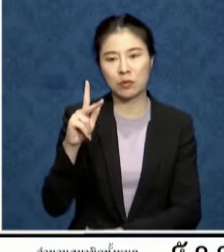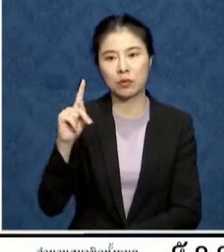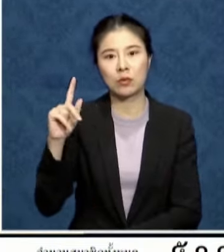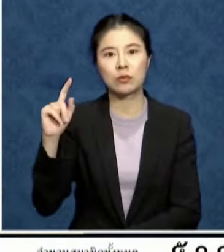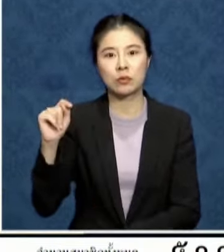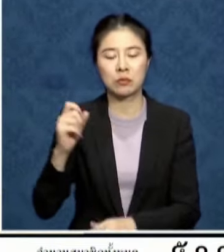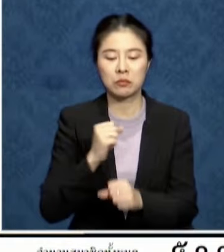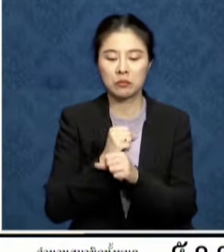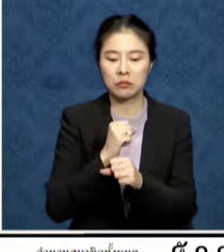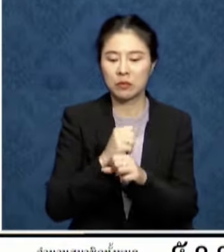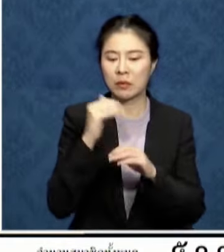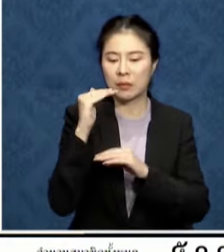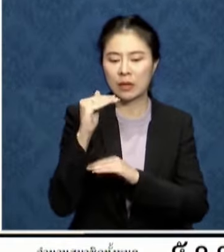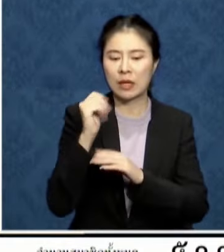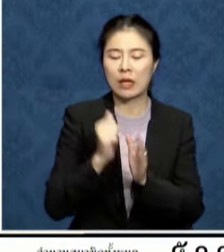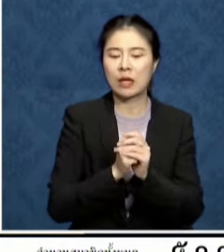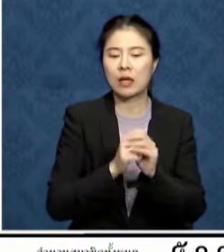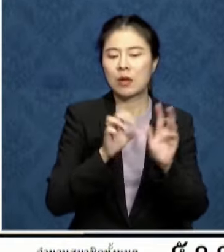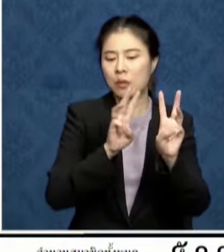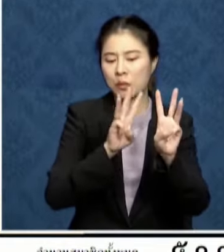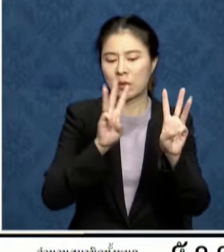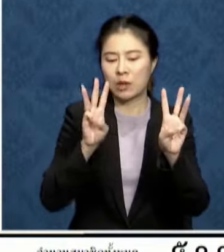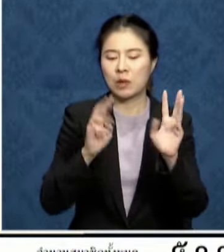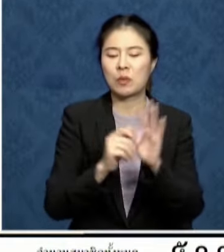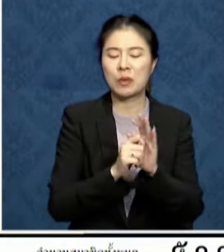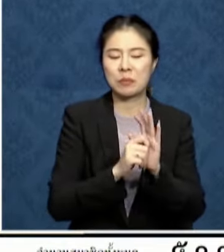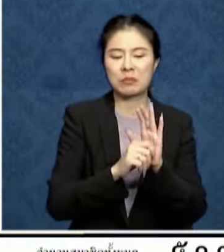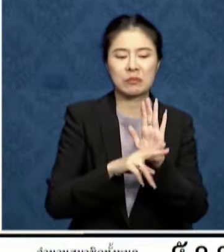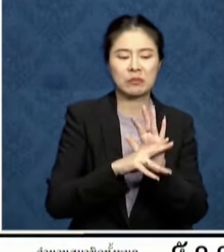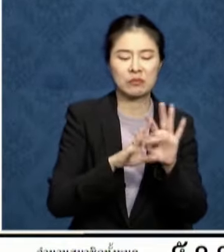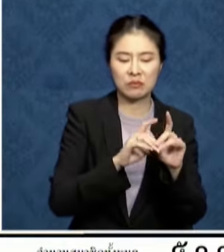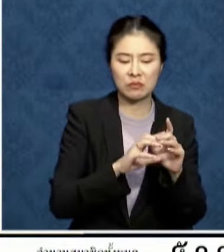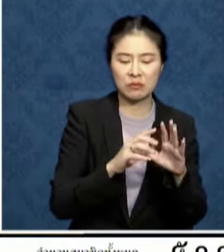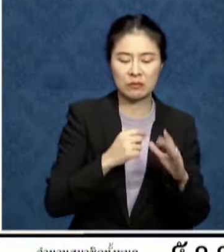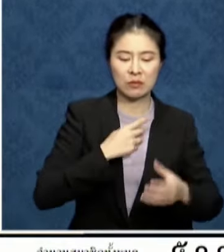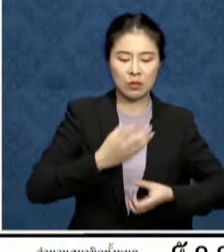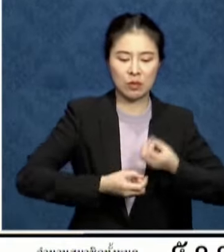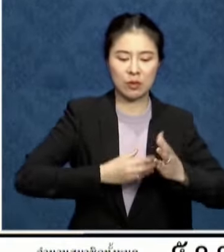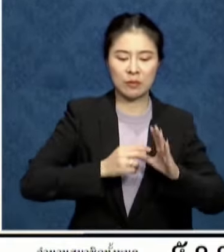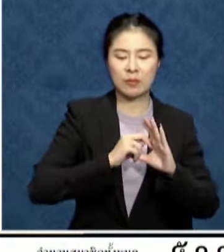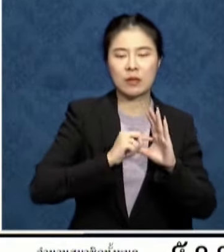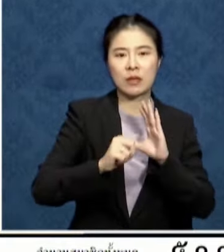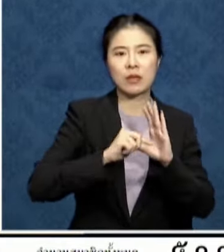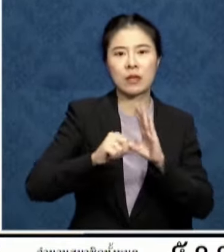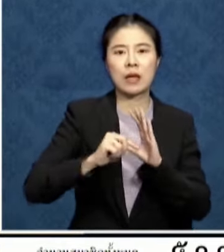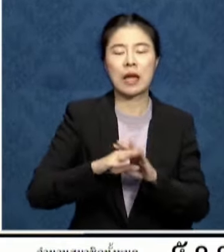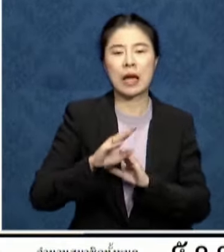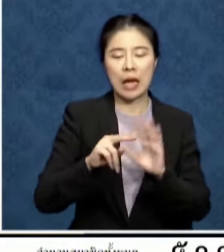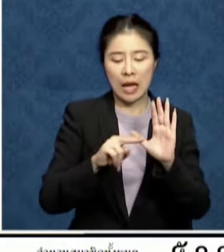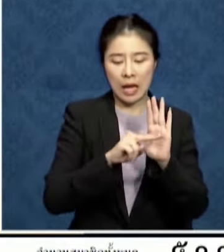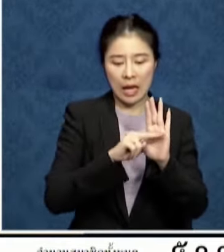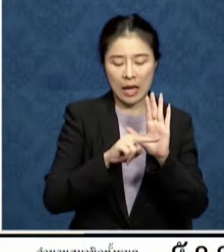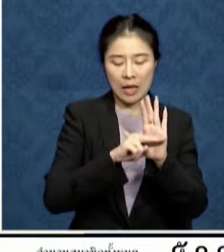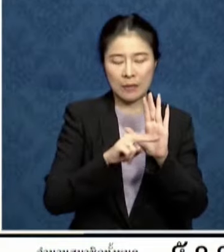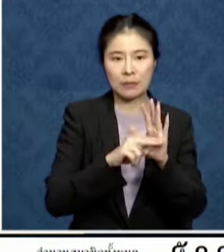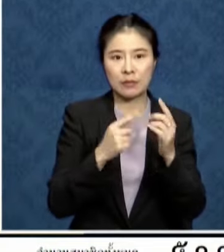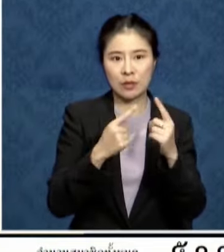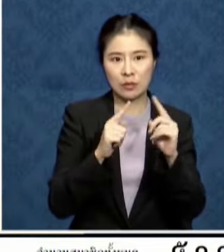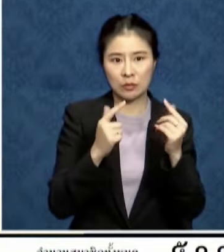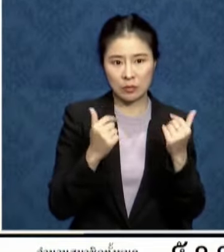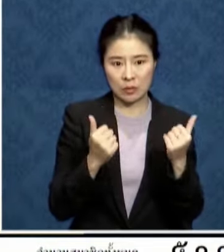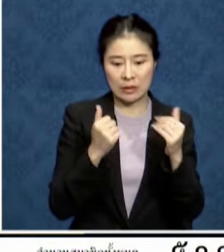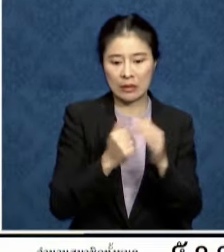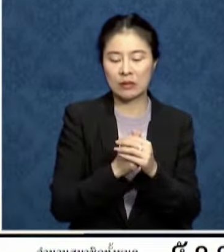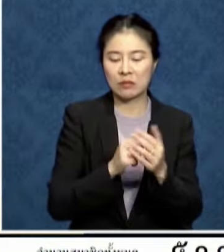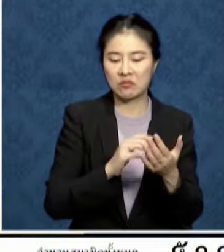น์ได้แต่ต้องพิมพ์เอกสารมาเป็นแผ่นๆเหมือนที่เราเห็นในการแคมเปญของกลุ่ม Con for All เมื่อเดือนสิงหาคมเมื่อปีที่แล้ว